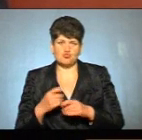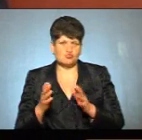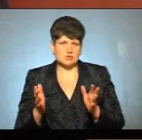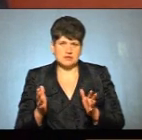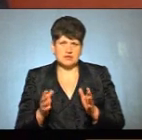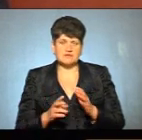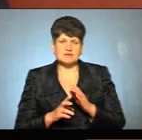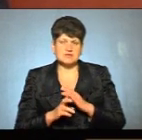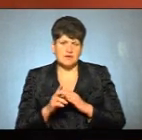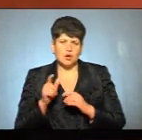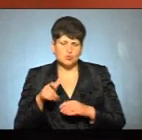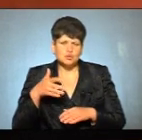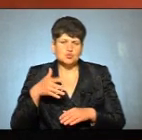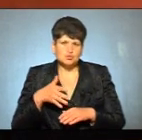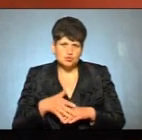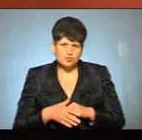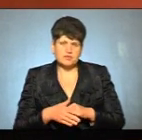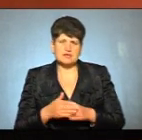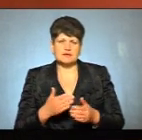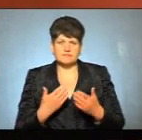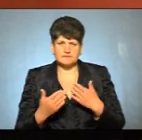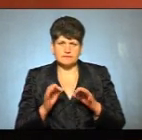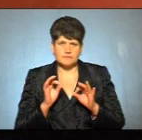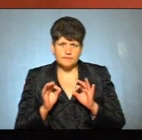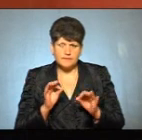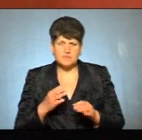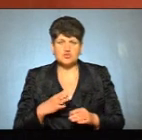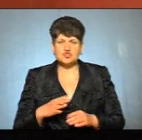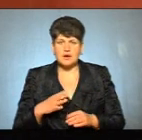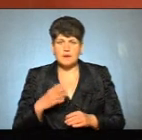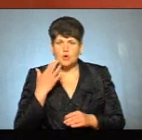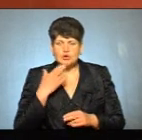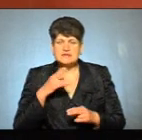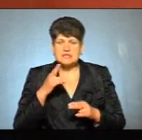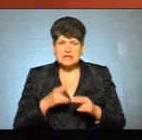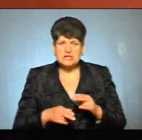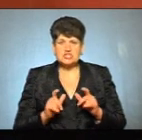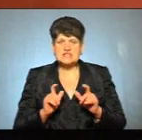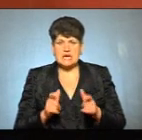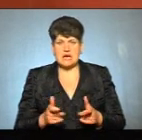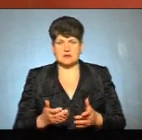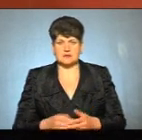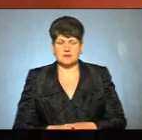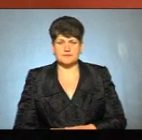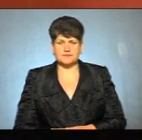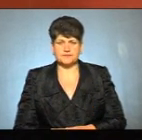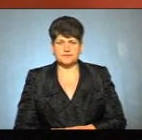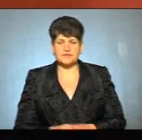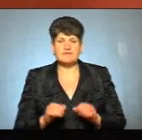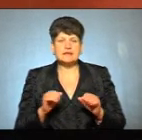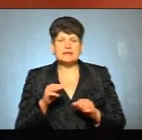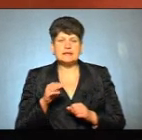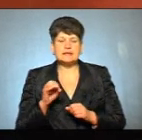у церквах люди з розумінням до цього віднеслися, і ми чекаємо, коли він закінчиться, цей карантин. Владика Теодор,